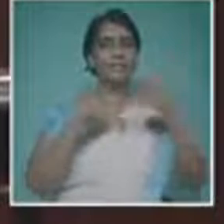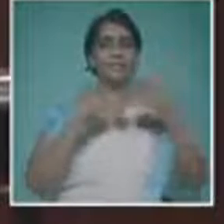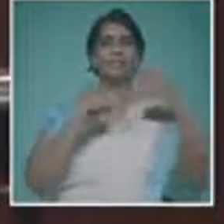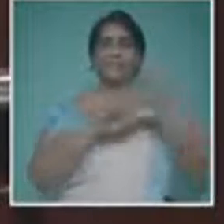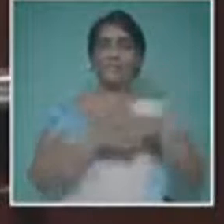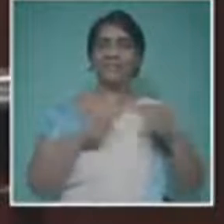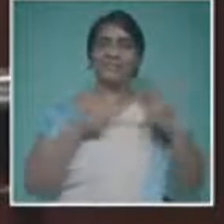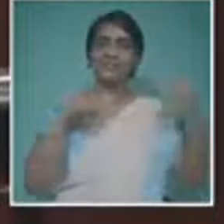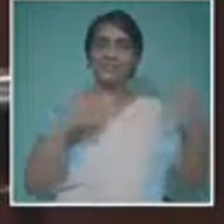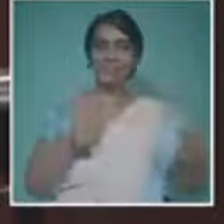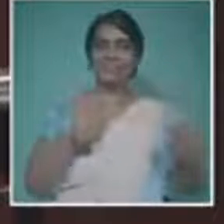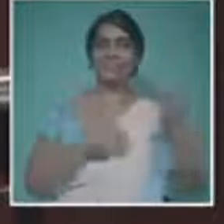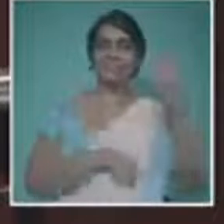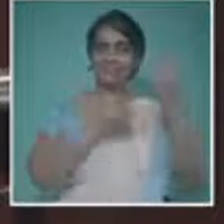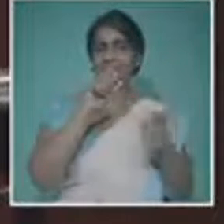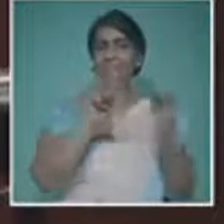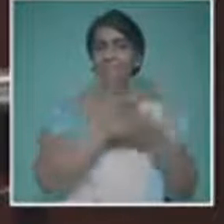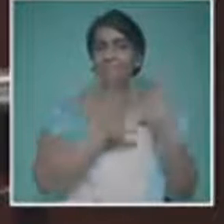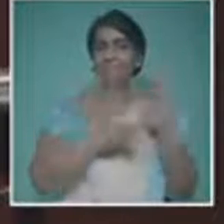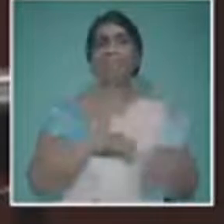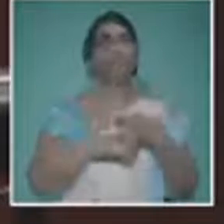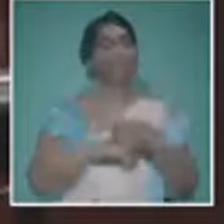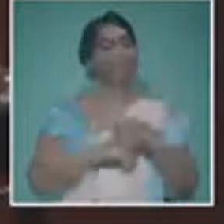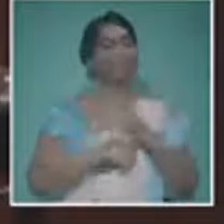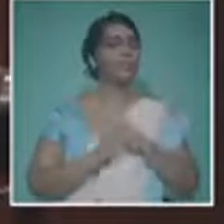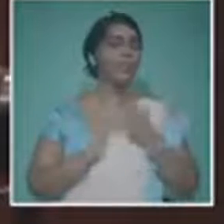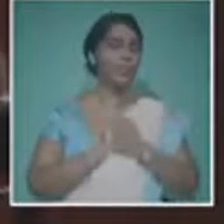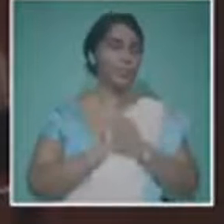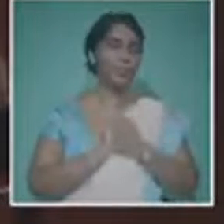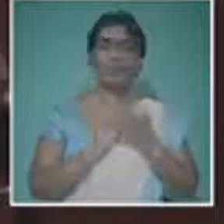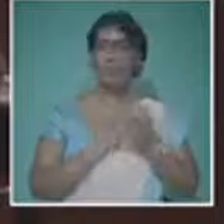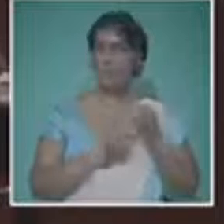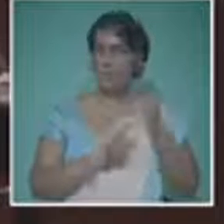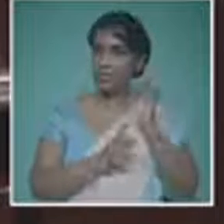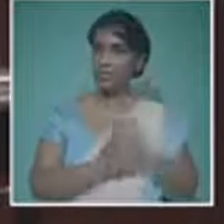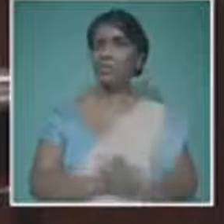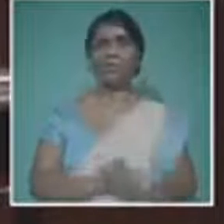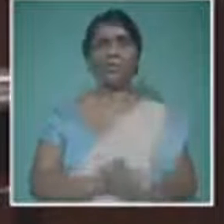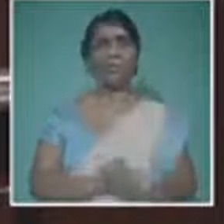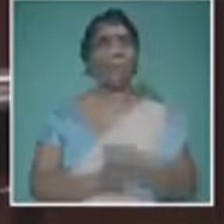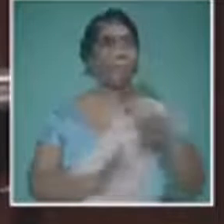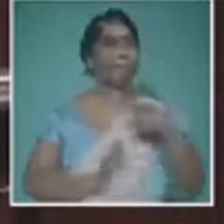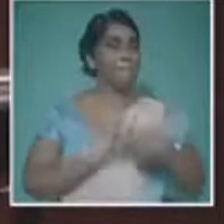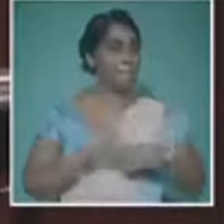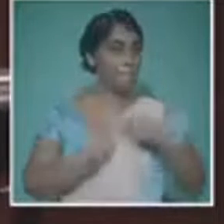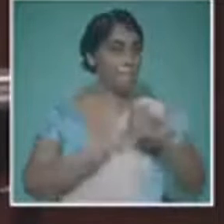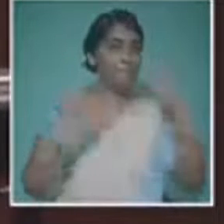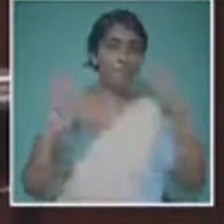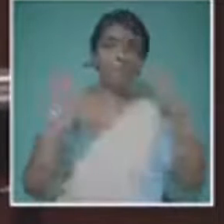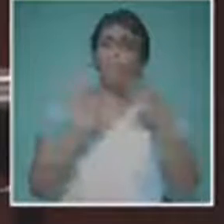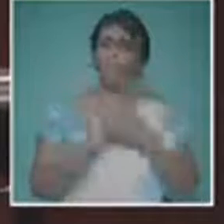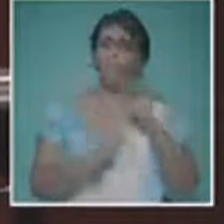Patri Ivargal இந்த அரசாங்கத்தினரும் எதிர்க்கட்சியில் இருக்கின்றவர்களும் எவ்வளவு தூரம்